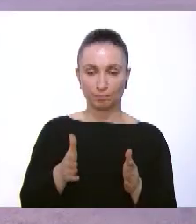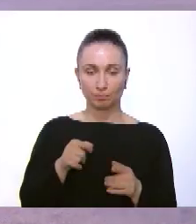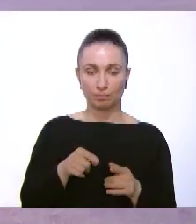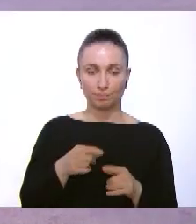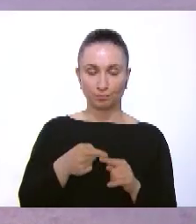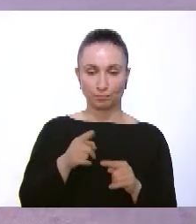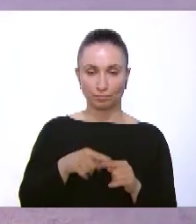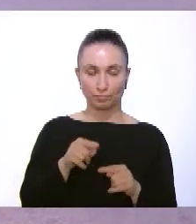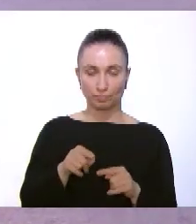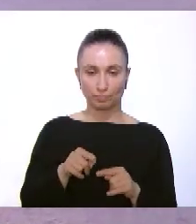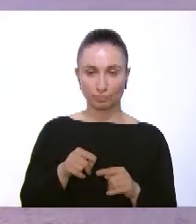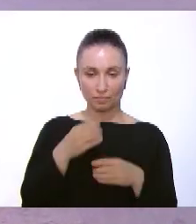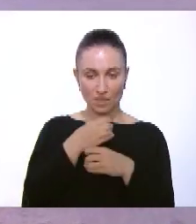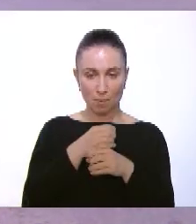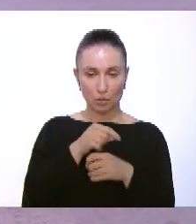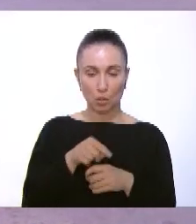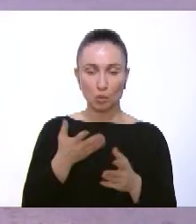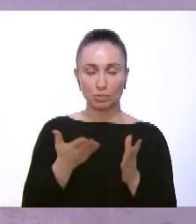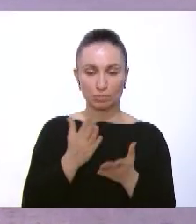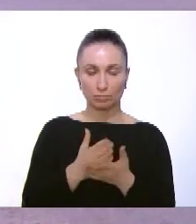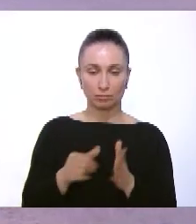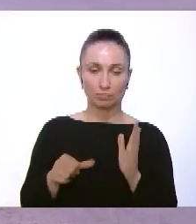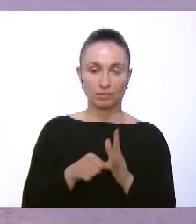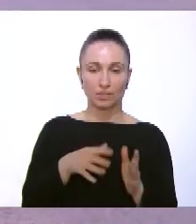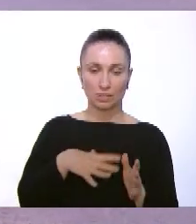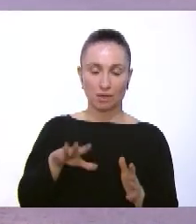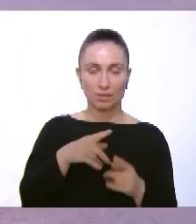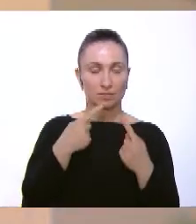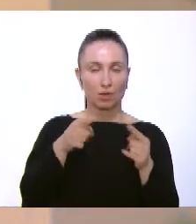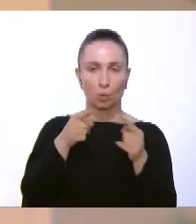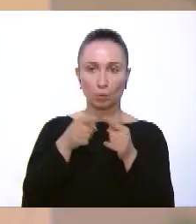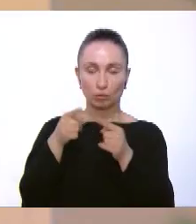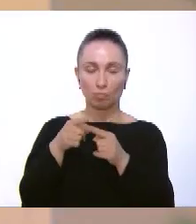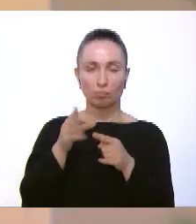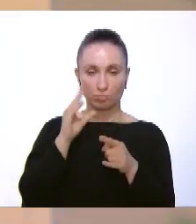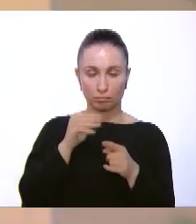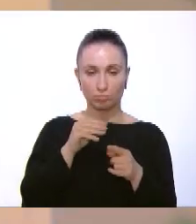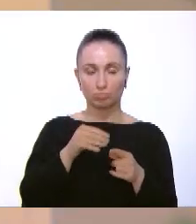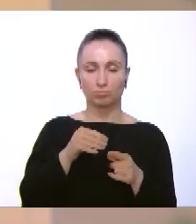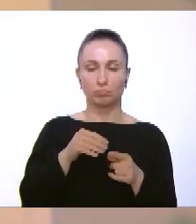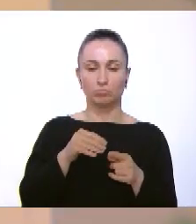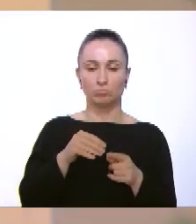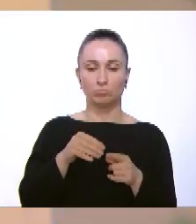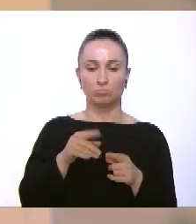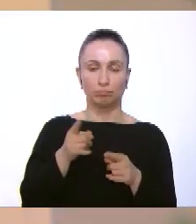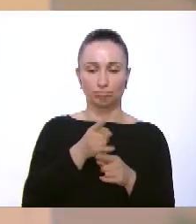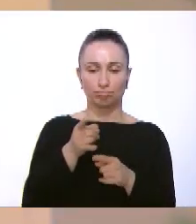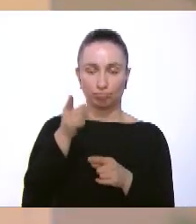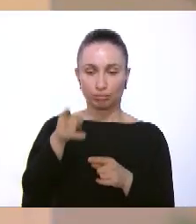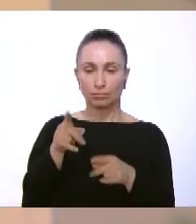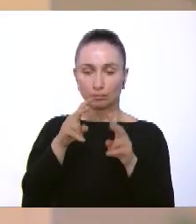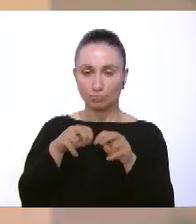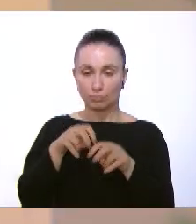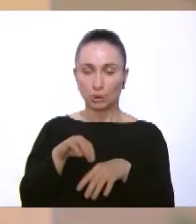მოძრავი რადიოლოგიური ლაბორატორია, რომლის საშუალებითაც საქართველოს ყველა კუთხეში ჩვენ მოძრაობთ, გადავადგილდებით და ვცდილობთ